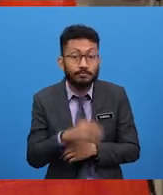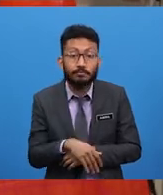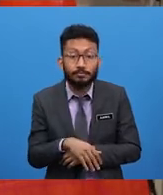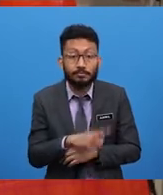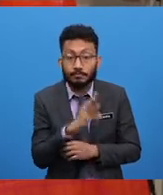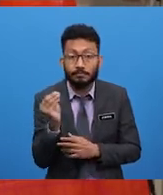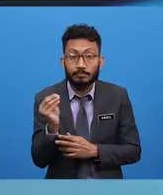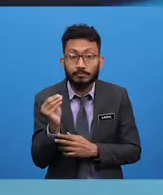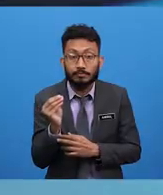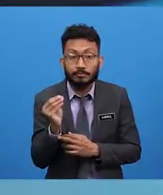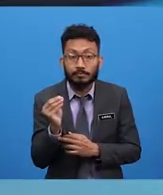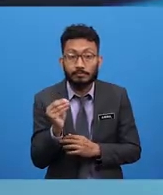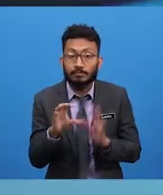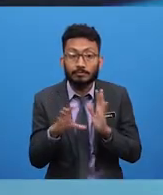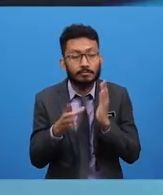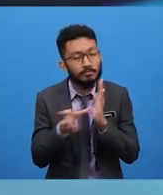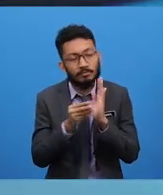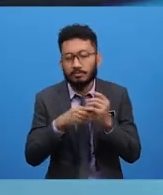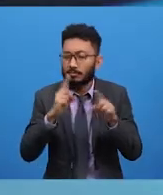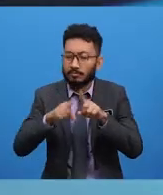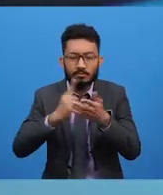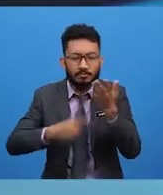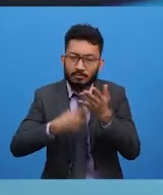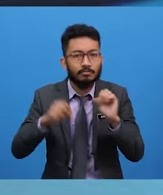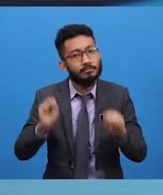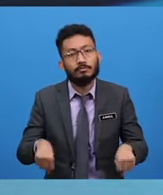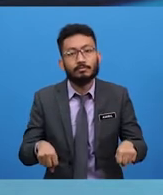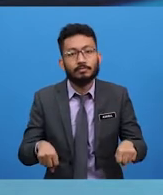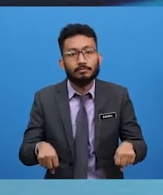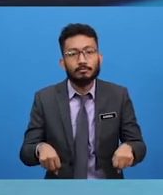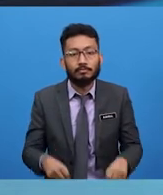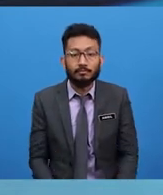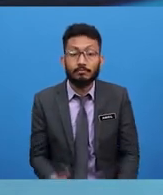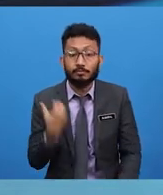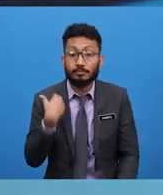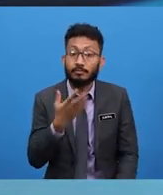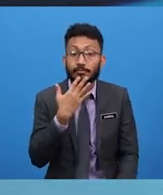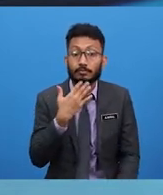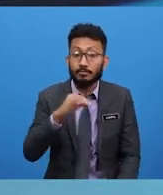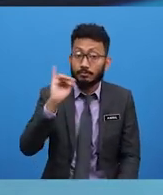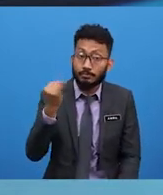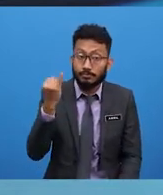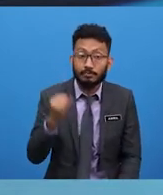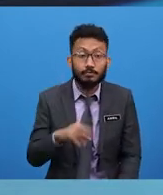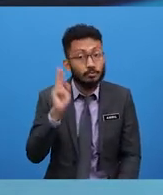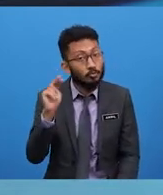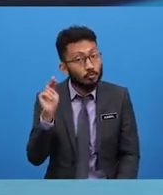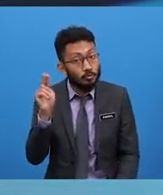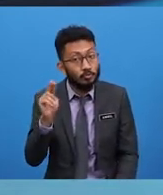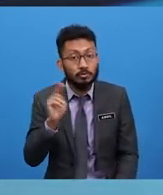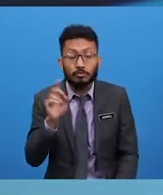paste warna batik yang berwarna jingga, ungu dan hijau. Okey, antara langkah-langkah yang